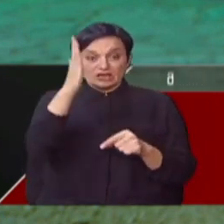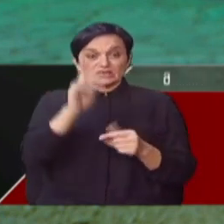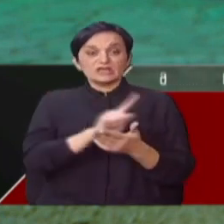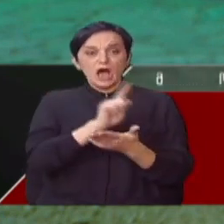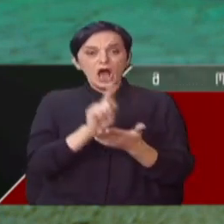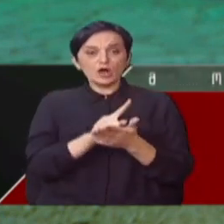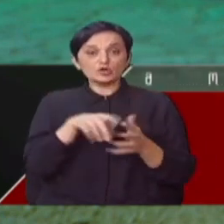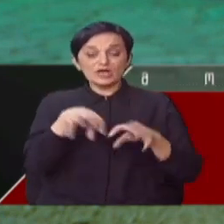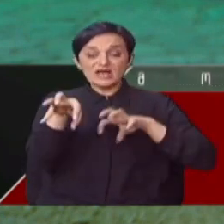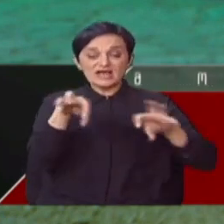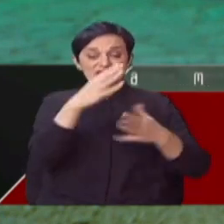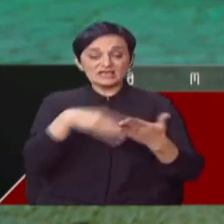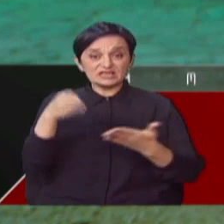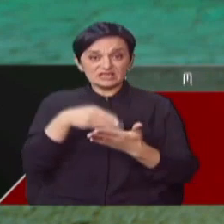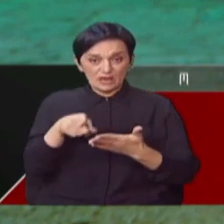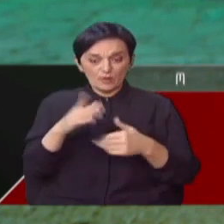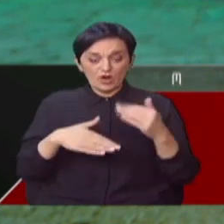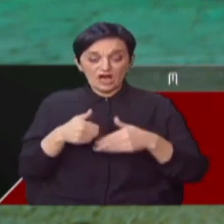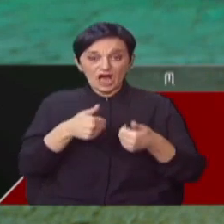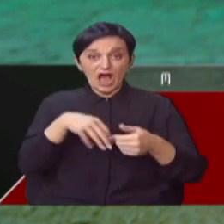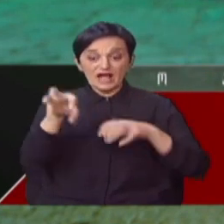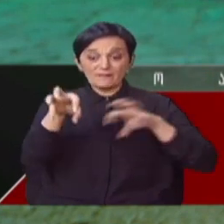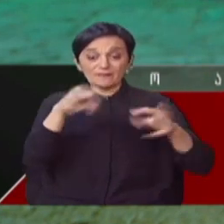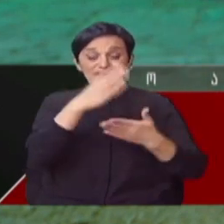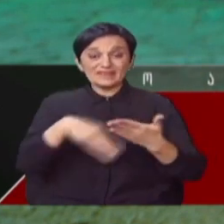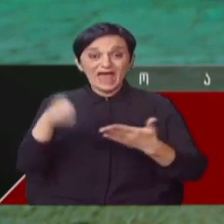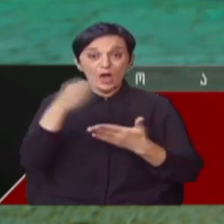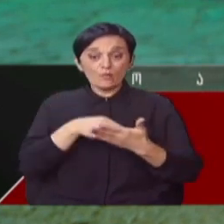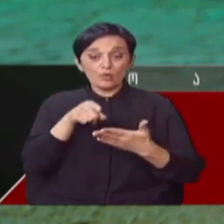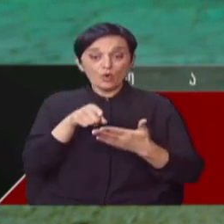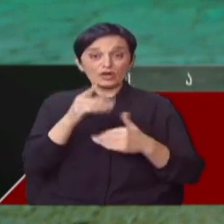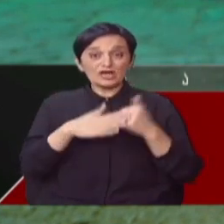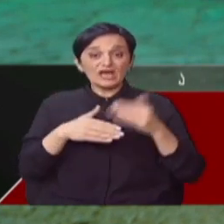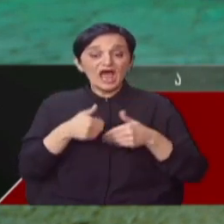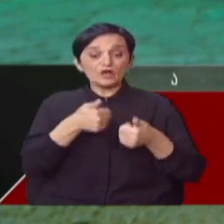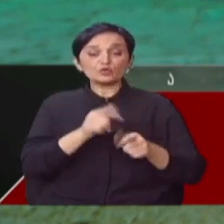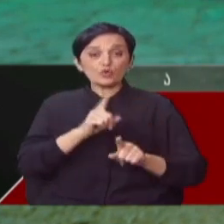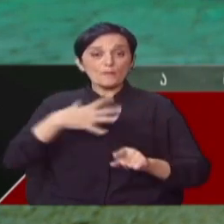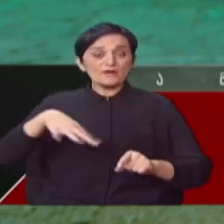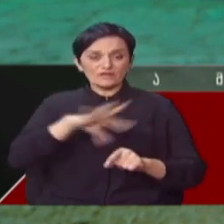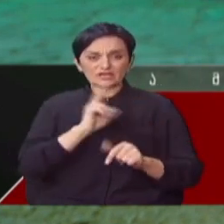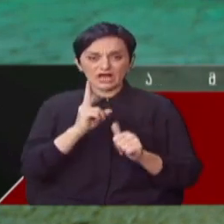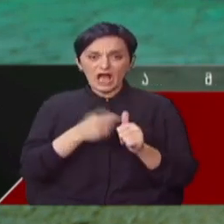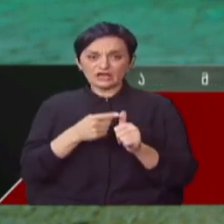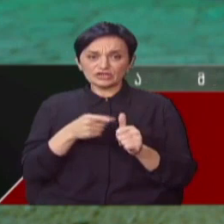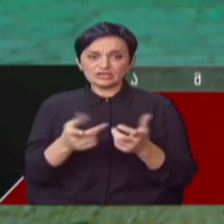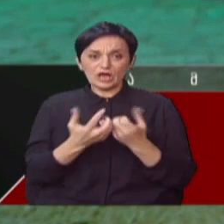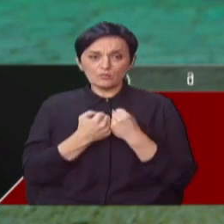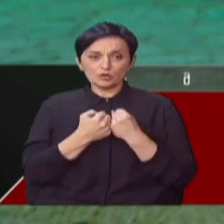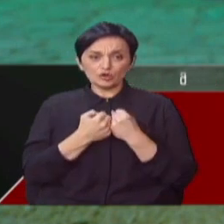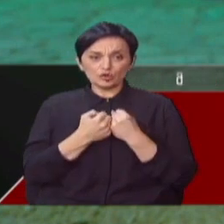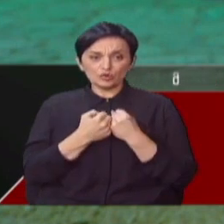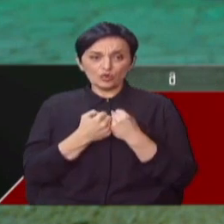აუცილებლად ეს დეპოლარიზაციასაც შეუწყობს ხელს და დეპოლარიზაციას გარკვეულწილად ხელი შეეწყო იმით, რომ ქვეყანამ კანდიდატის სტატუსი მიიღო